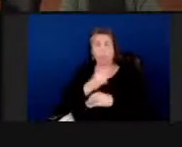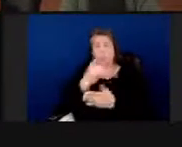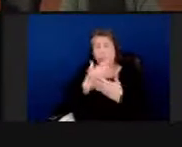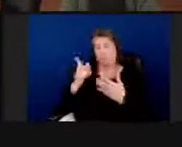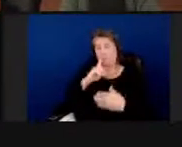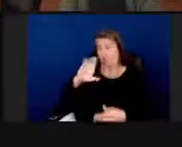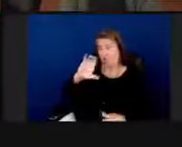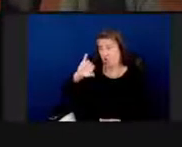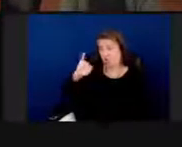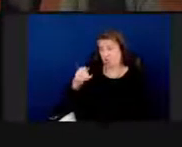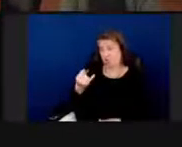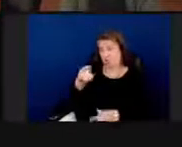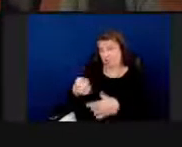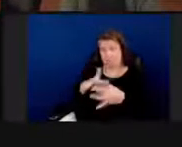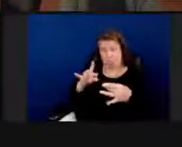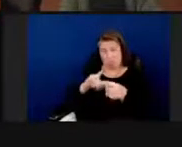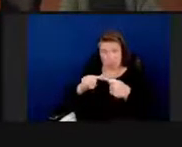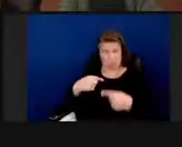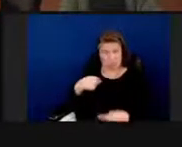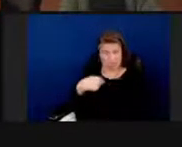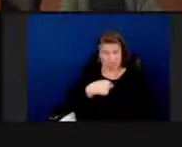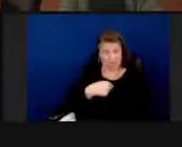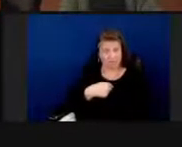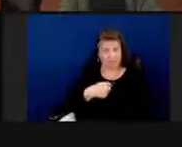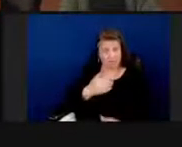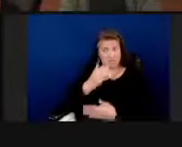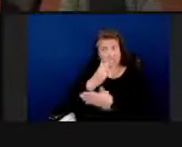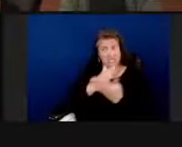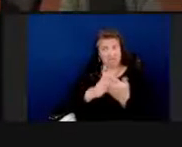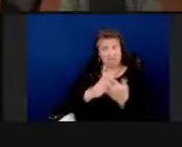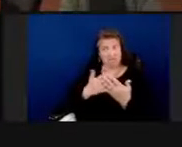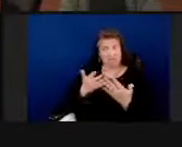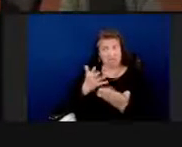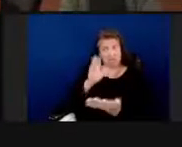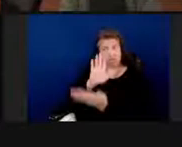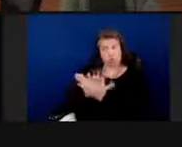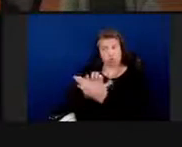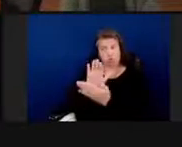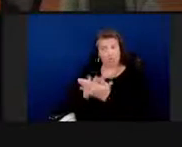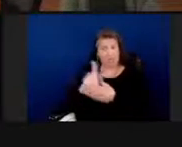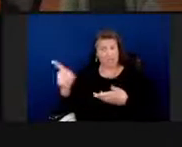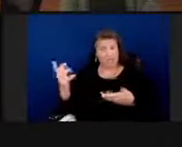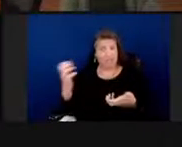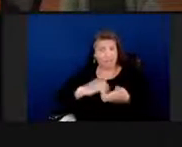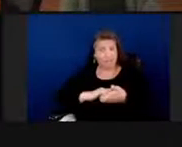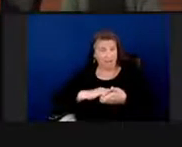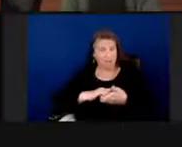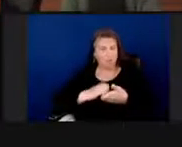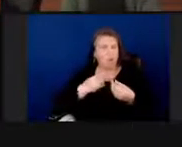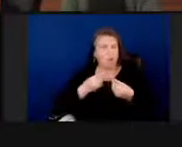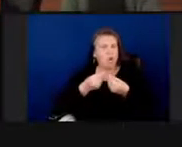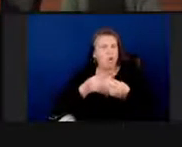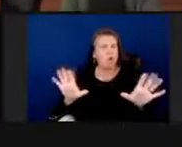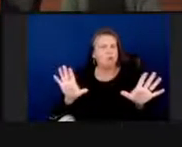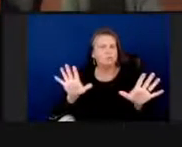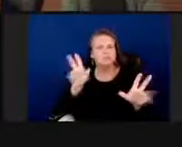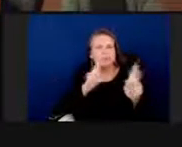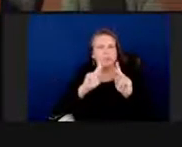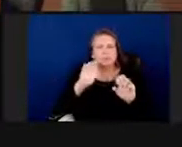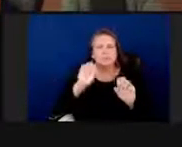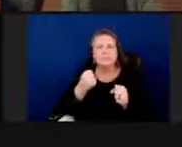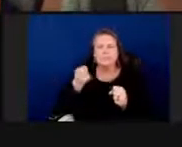wenzetu wengine. Moja wapo ya mambo ambayo yamezungumziwa, tunaona